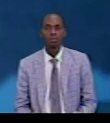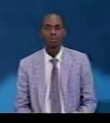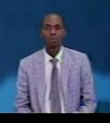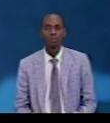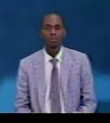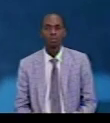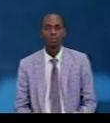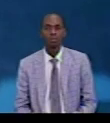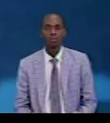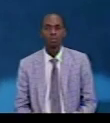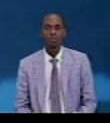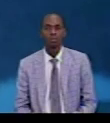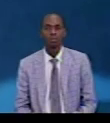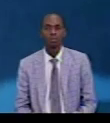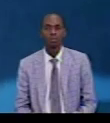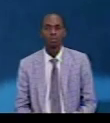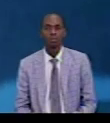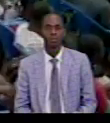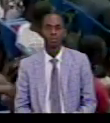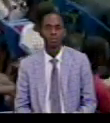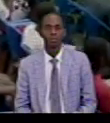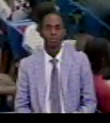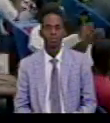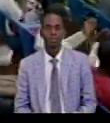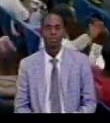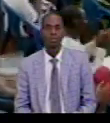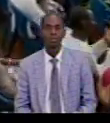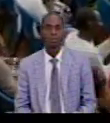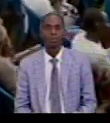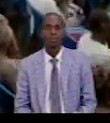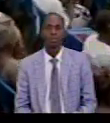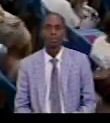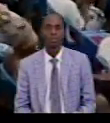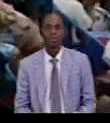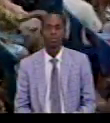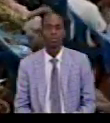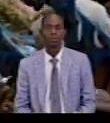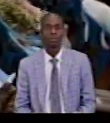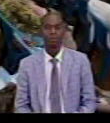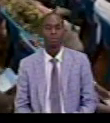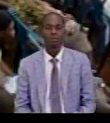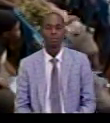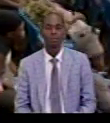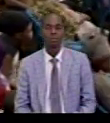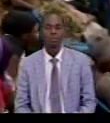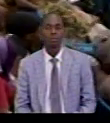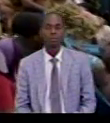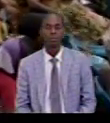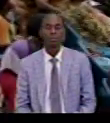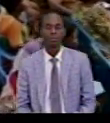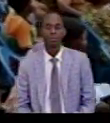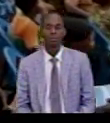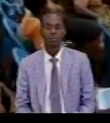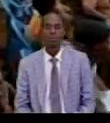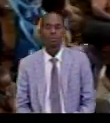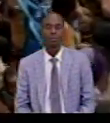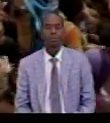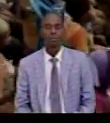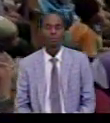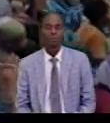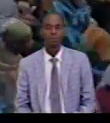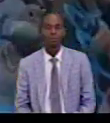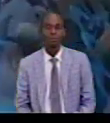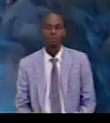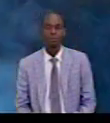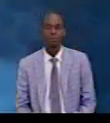il a fait pour moi, il le fera aussi pour toi. Je remercie le Seigneur pour la vie de notre papa. Que le Seigneur continue de lui